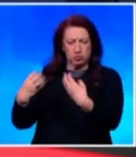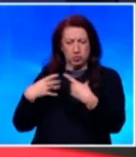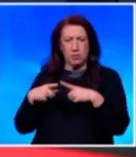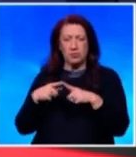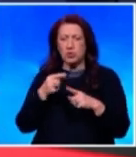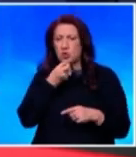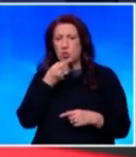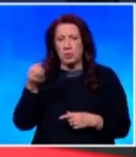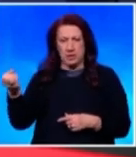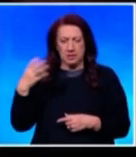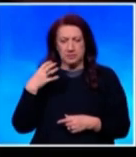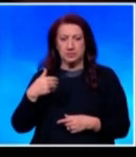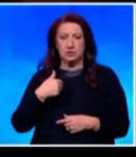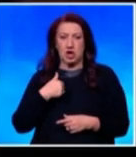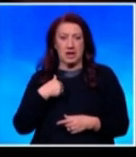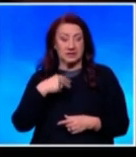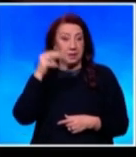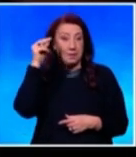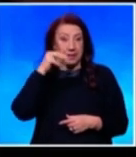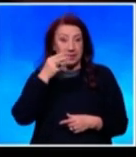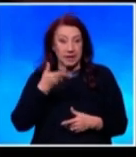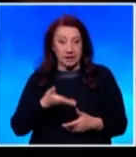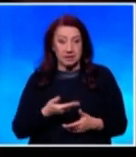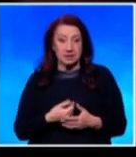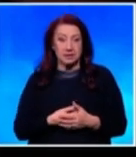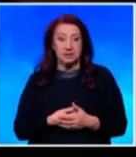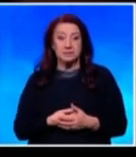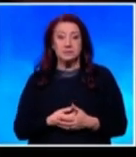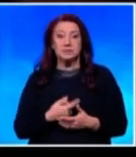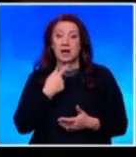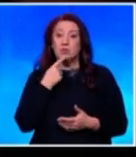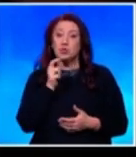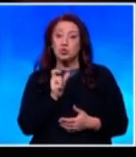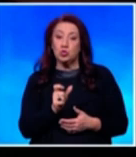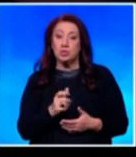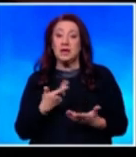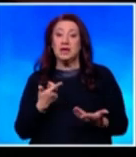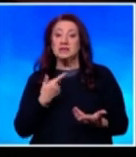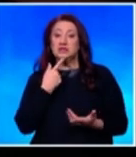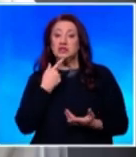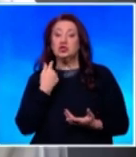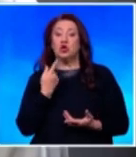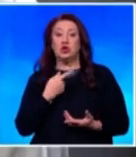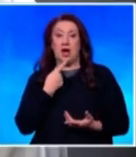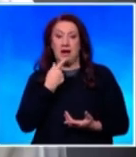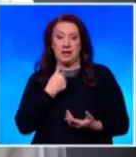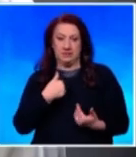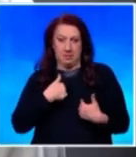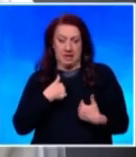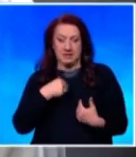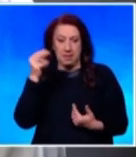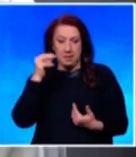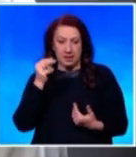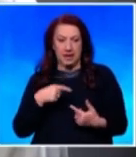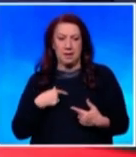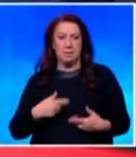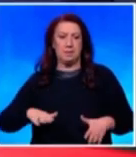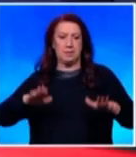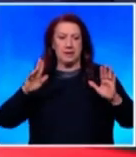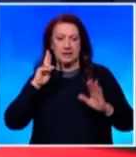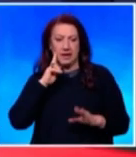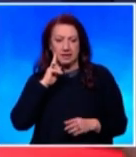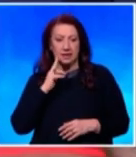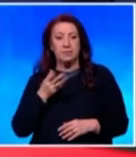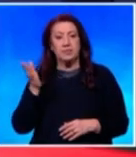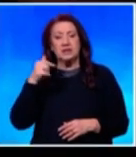само да с думи и защо съм се писвал българин че съм предател след това излях от заведенията